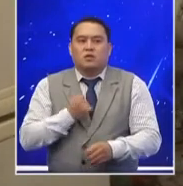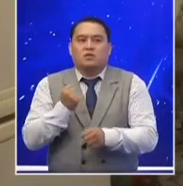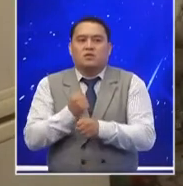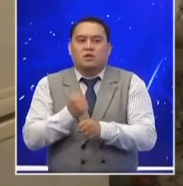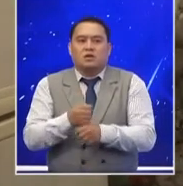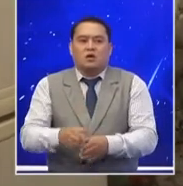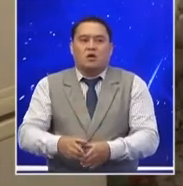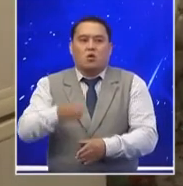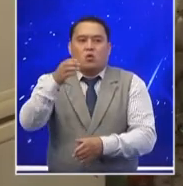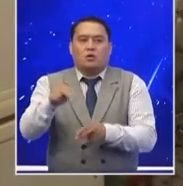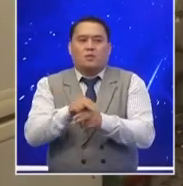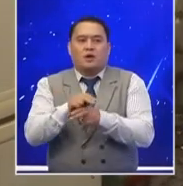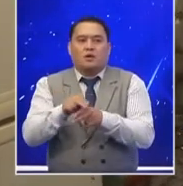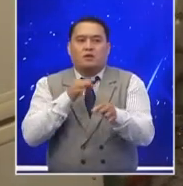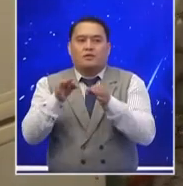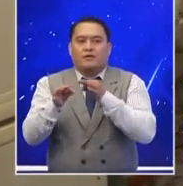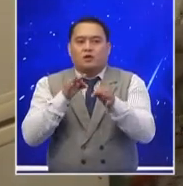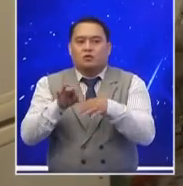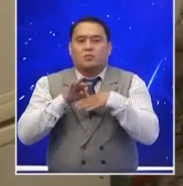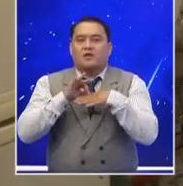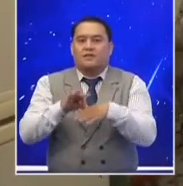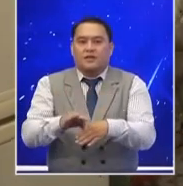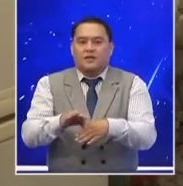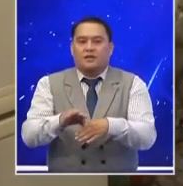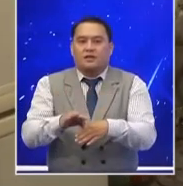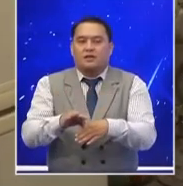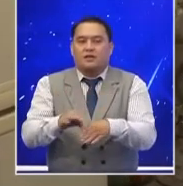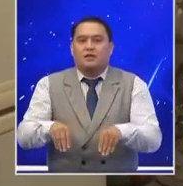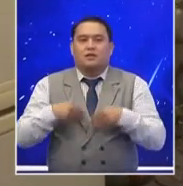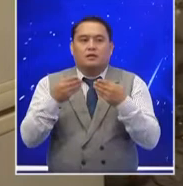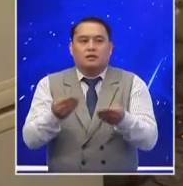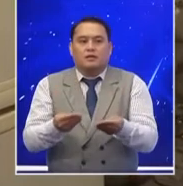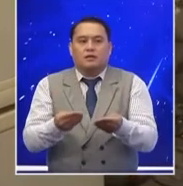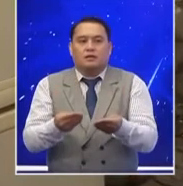колодцы поправили, консультацию провели мне, дали